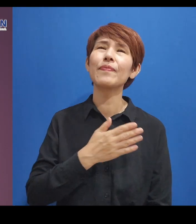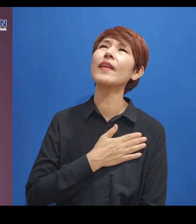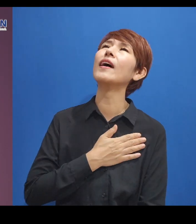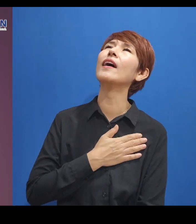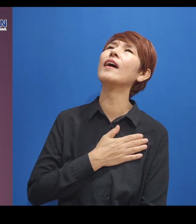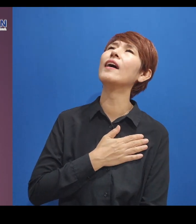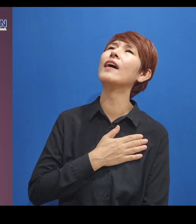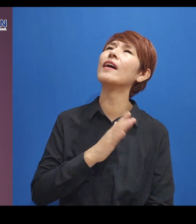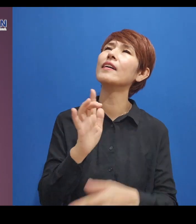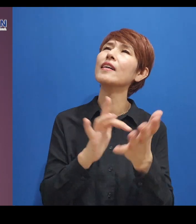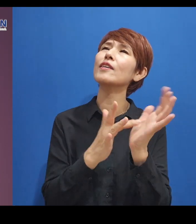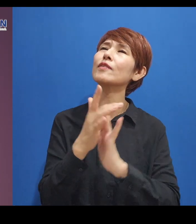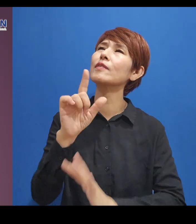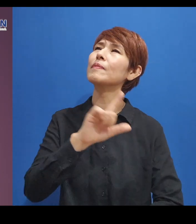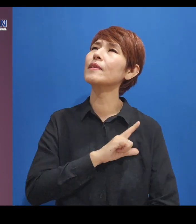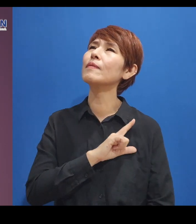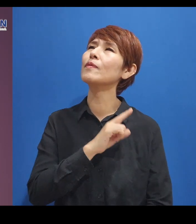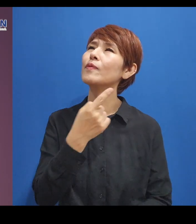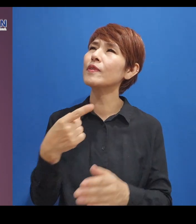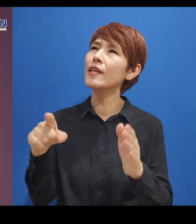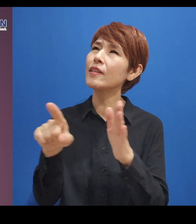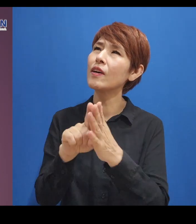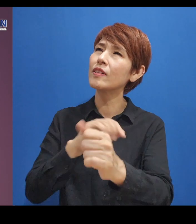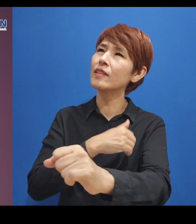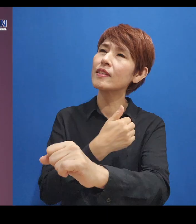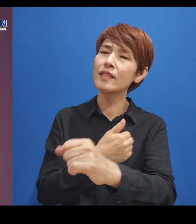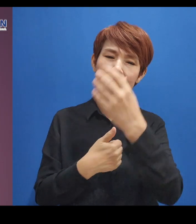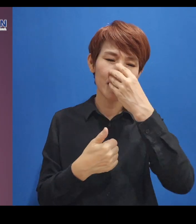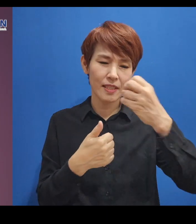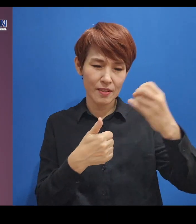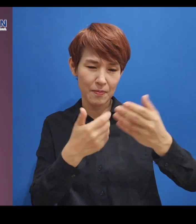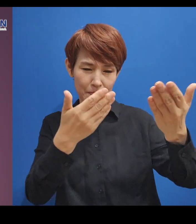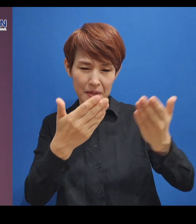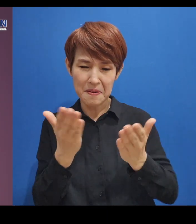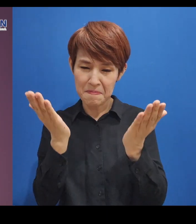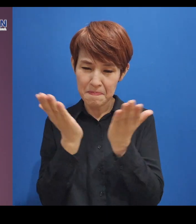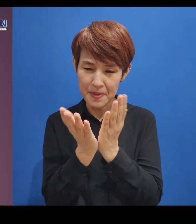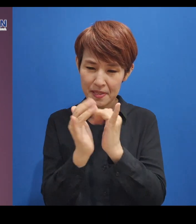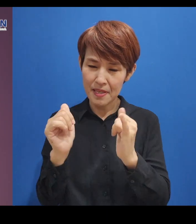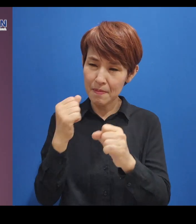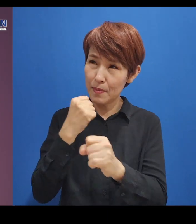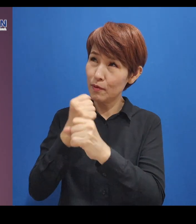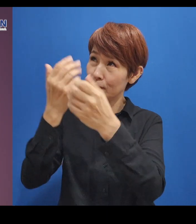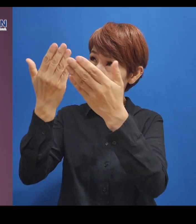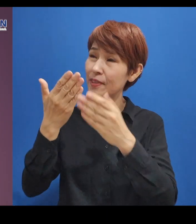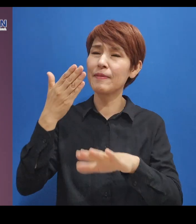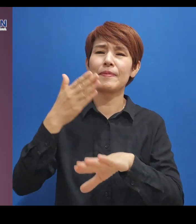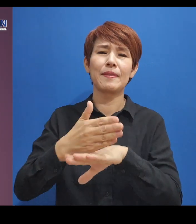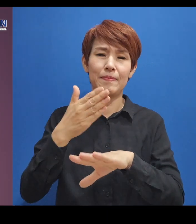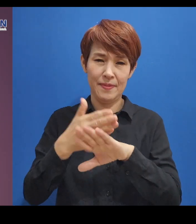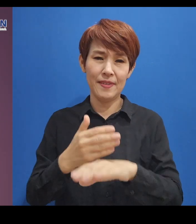나를 예수님의 이름을 위해 능욕받기에 합당한 자로 여겨주셔서 감사합니다.